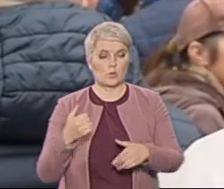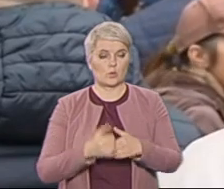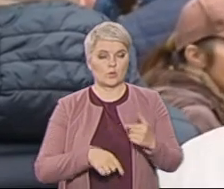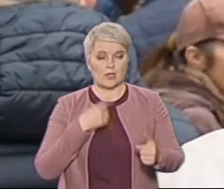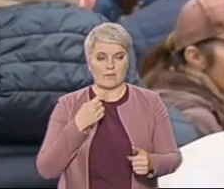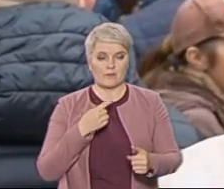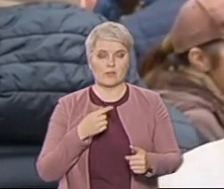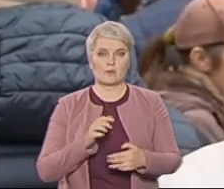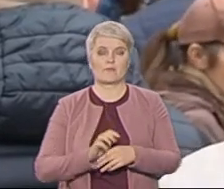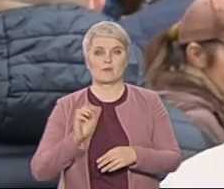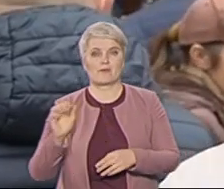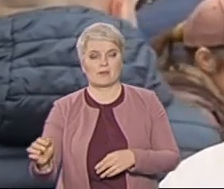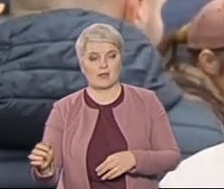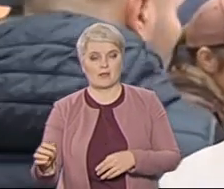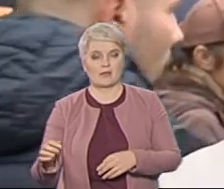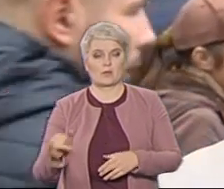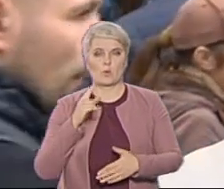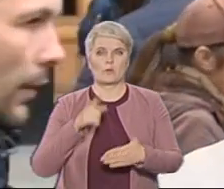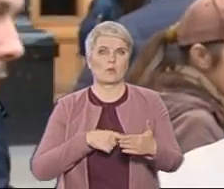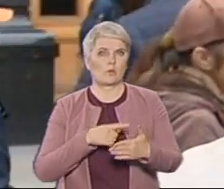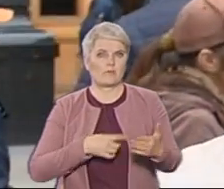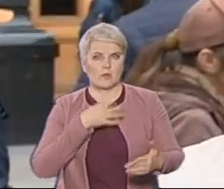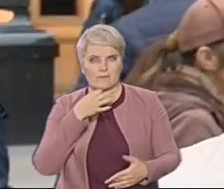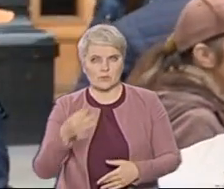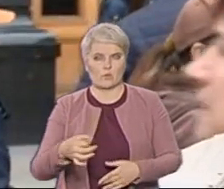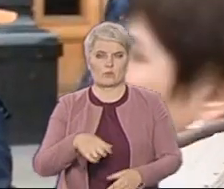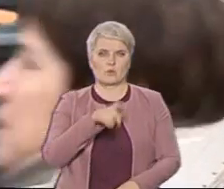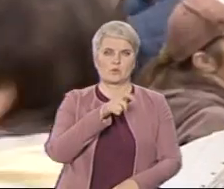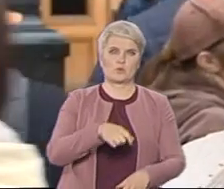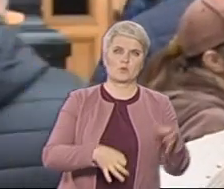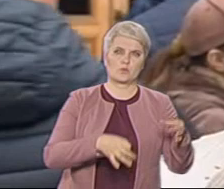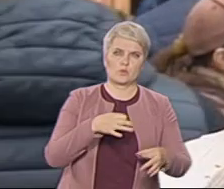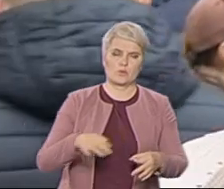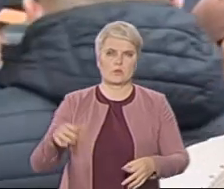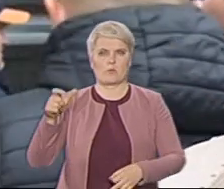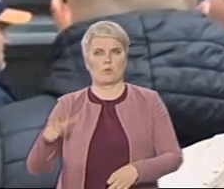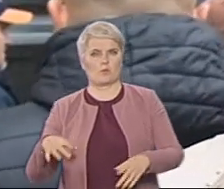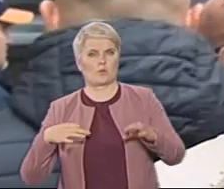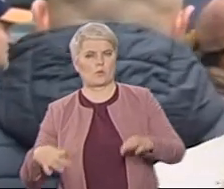то відправляють, то недовіру висловлюють, то суддям, то прокурорам, то ще